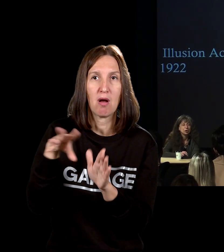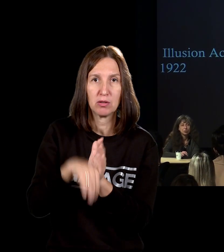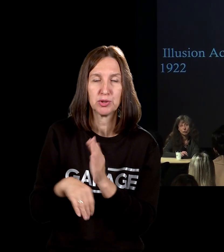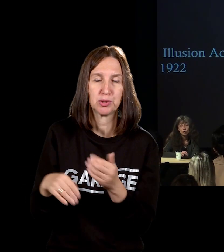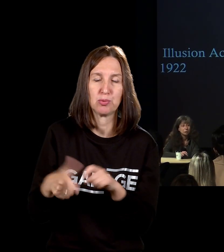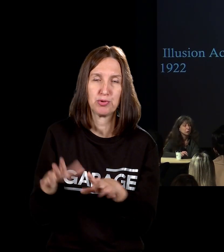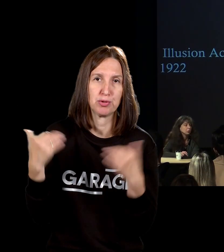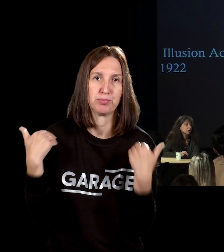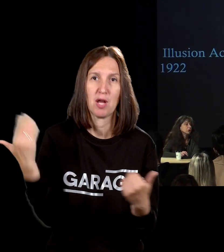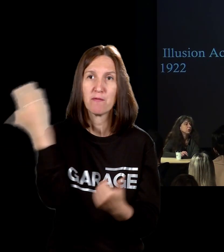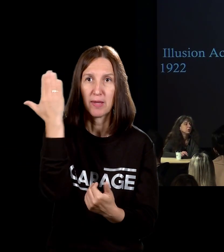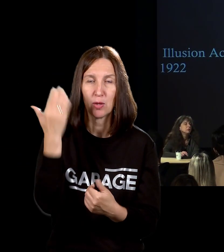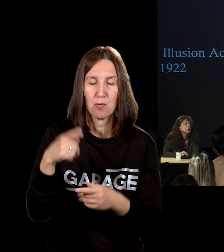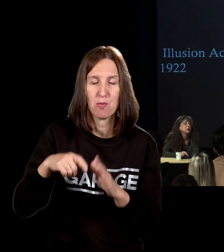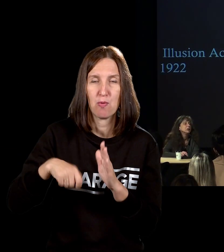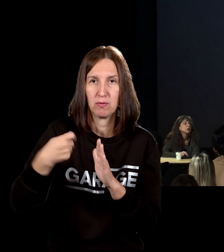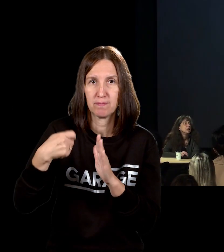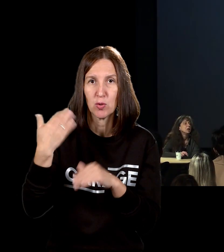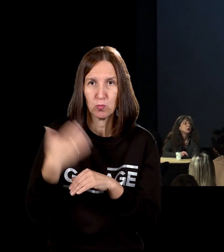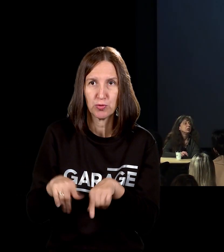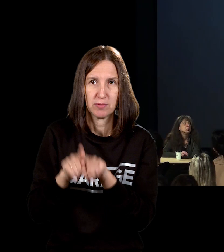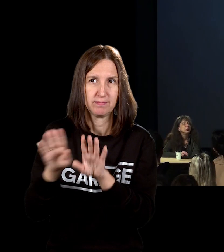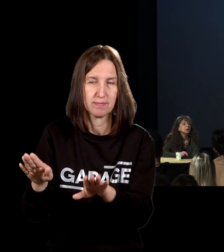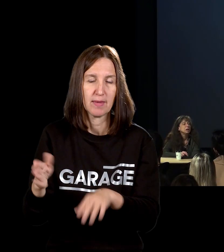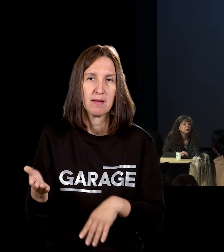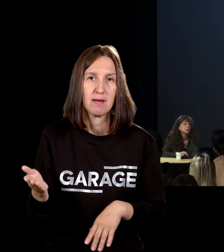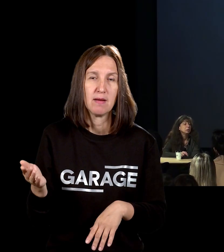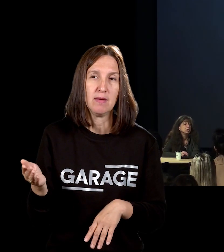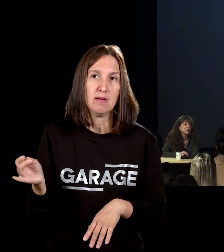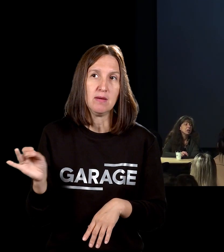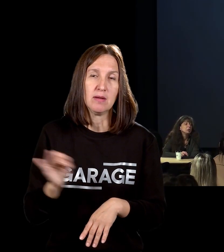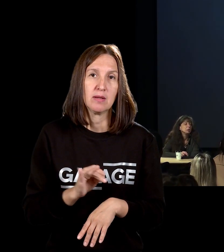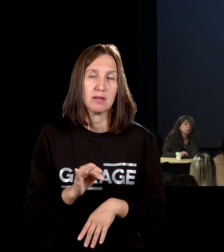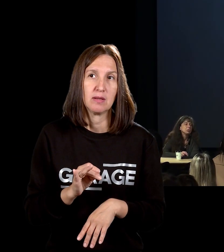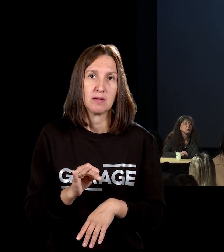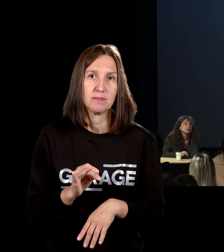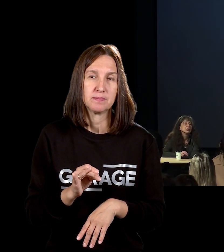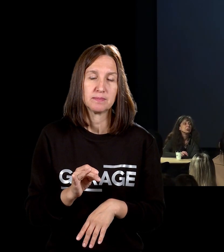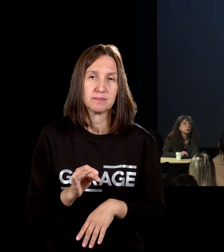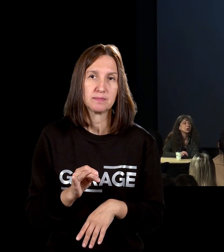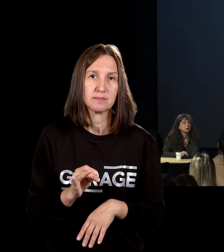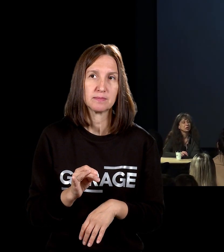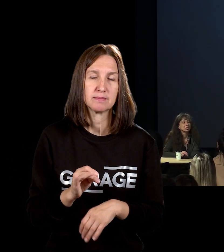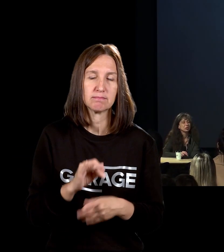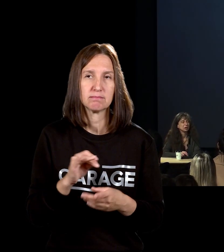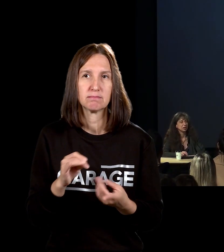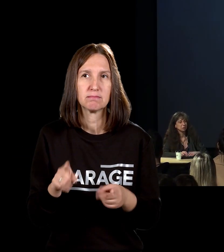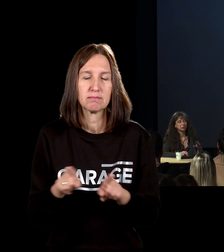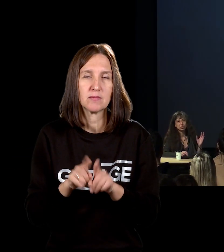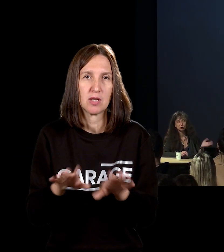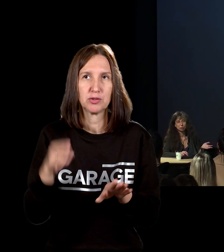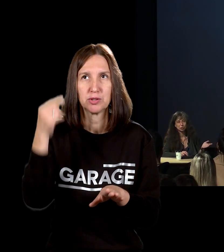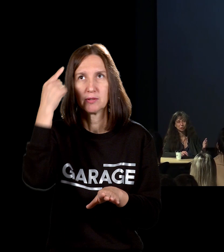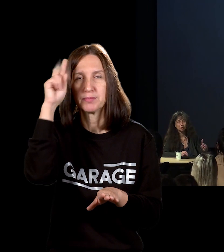невероятно мощный кинематограф, который тогда складывается, вот и какие-то сюжеты,